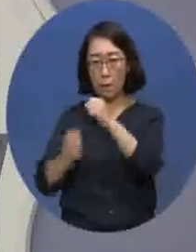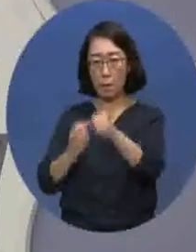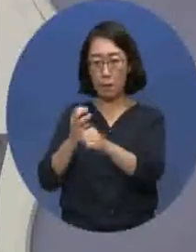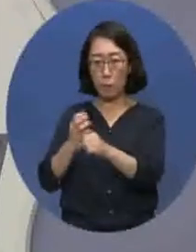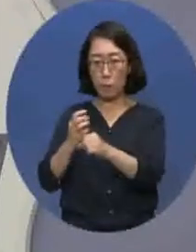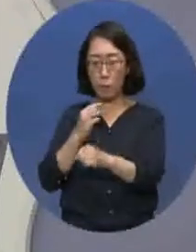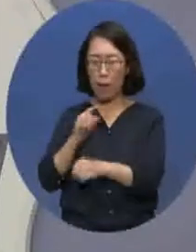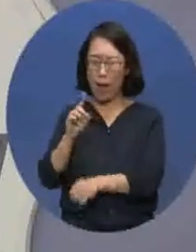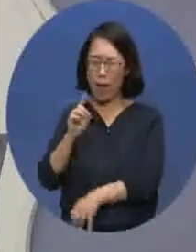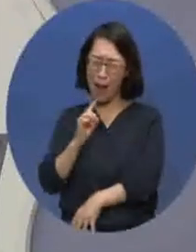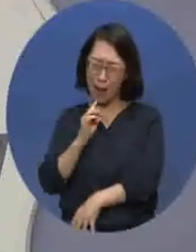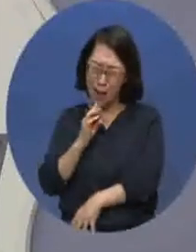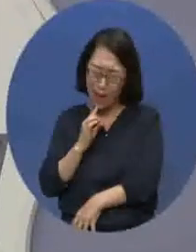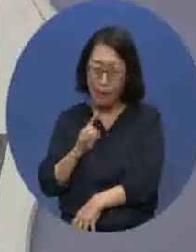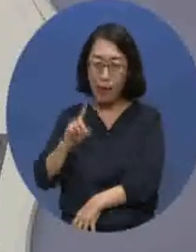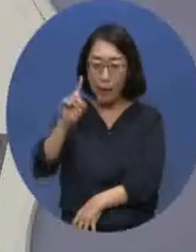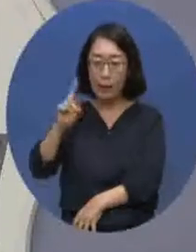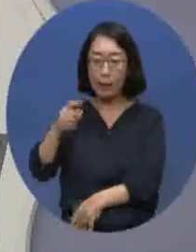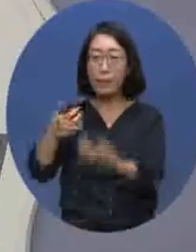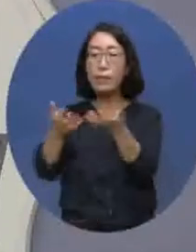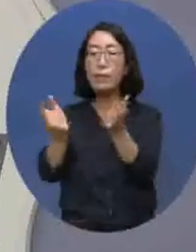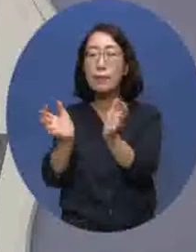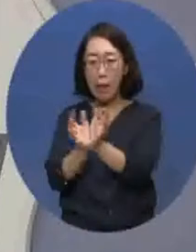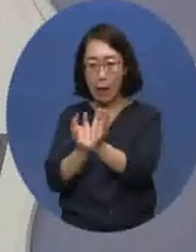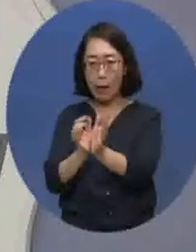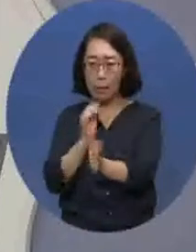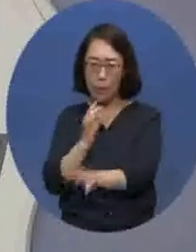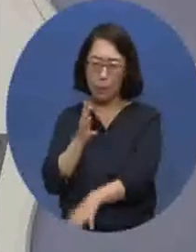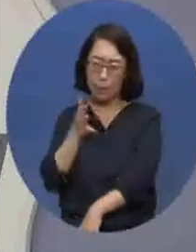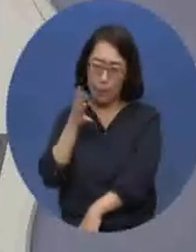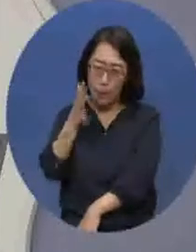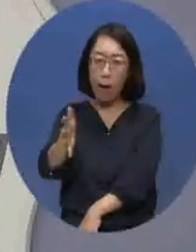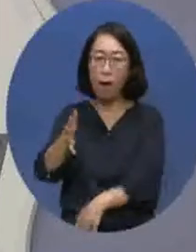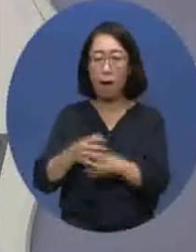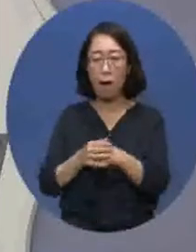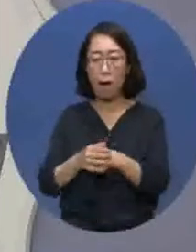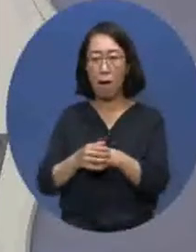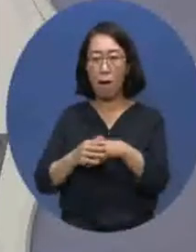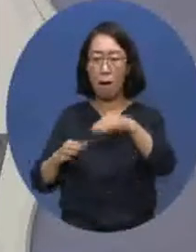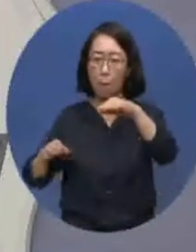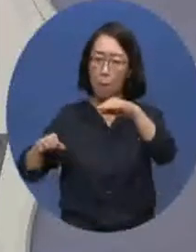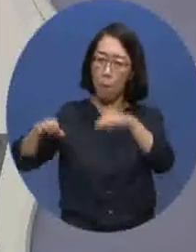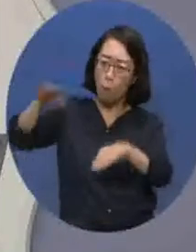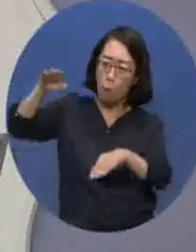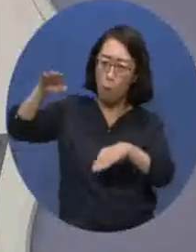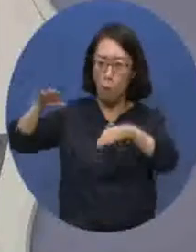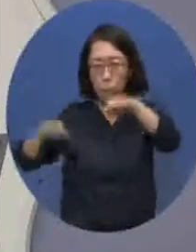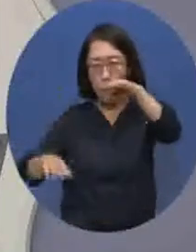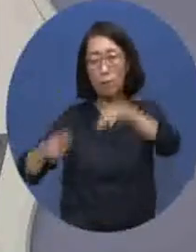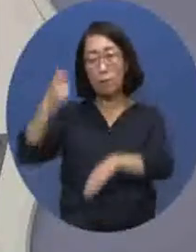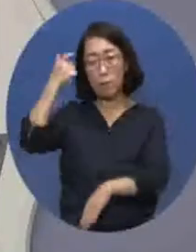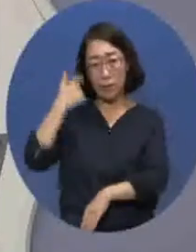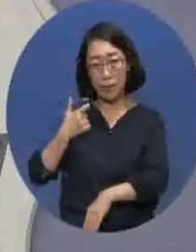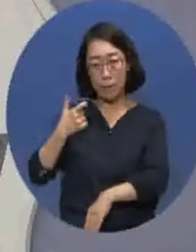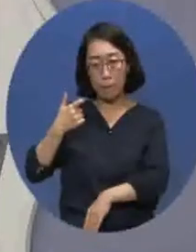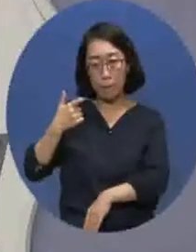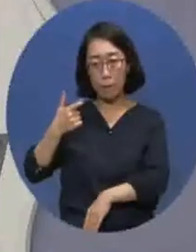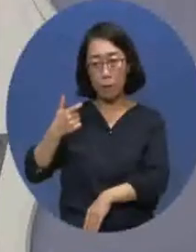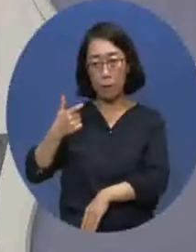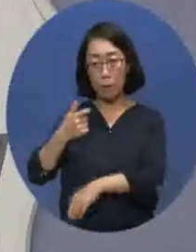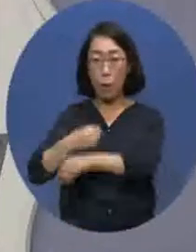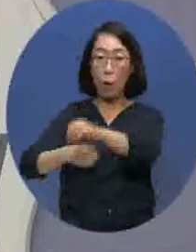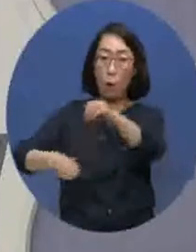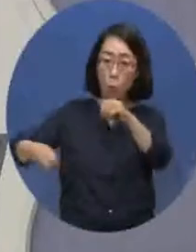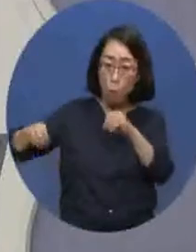정당 만 독식을 하고 있는 기울어진 운동장 이다 보니 이것에 대해서 적어도 상 책이라도 내서